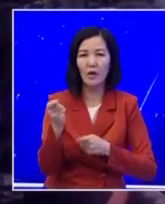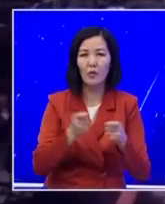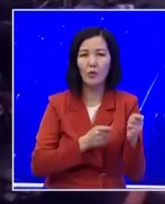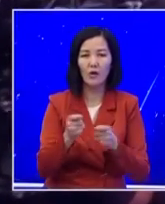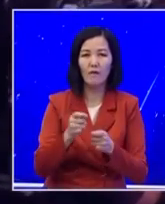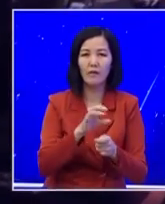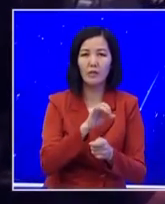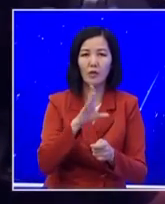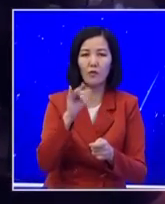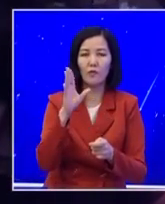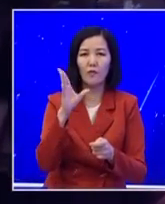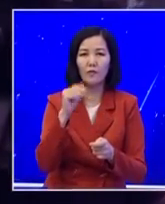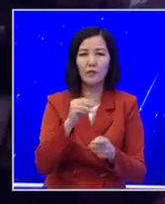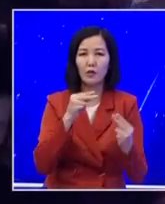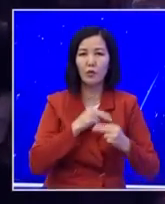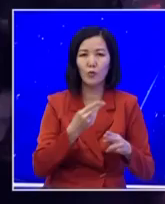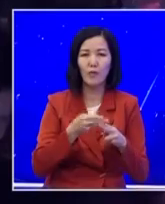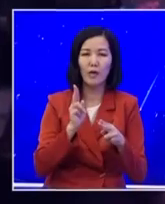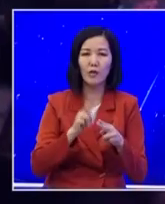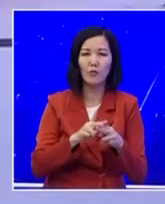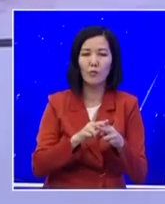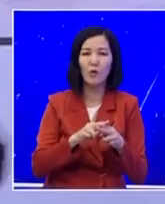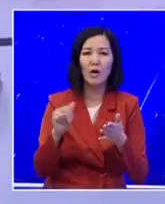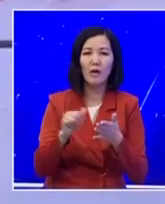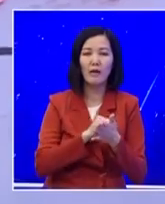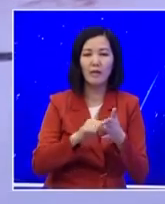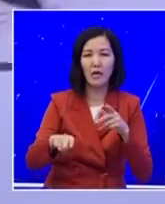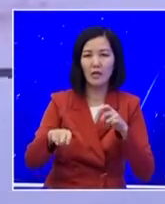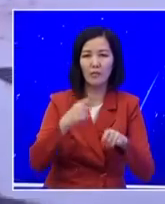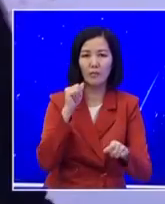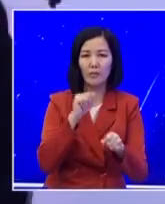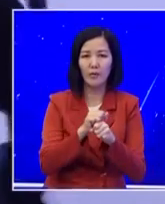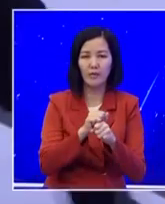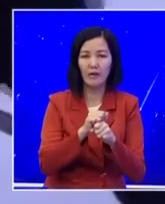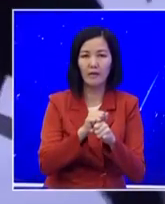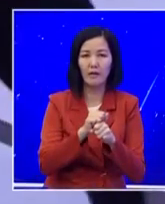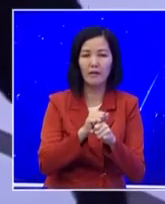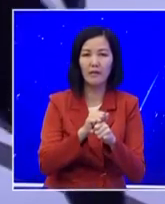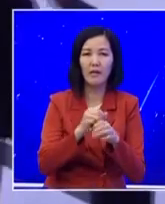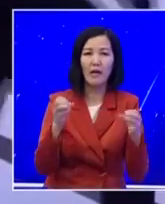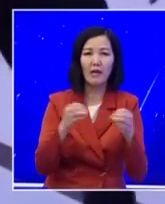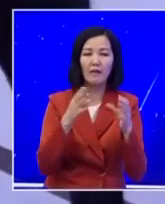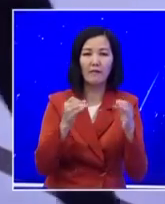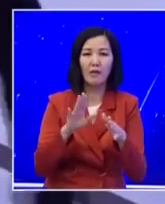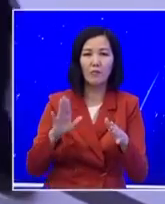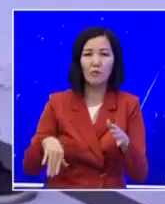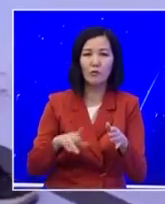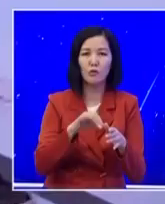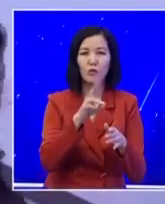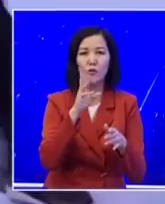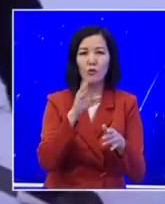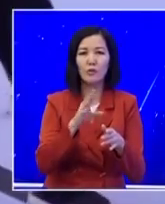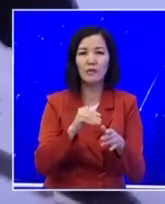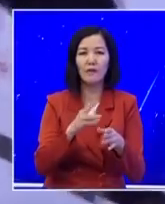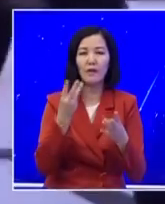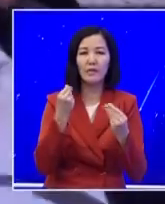UFC не ценит его труд и потому может разорвать контракт. Конфликт между Уайтом и Джонсоном вспыхнул после того, как финансовые запросы